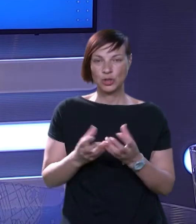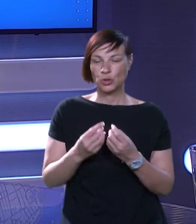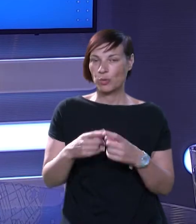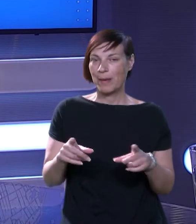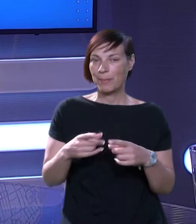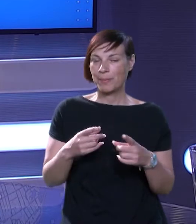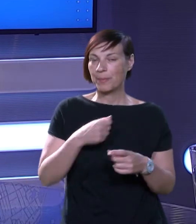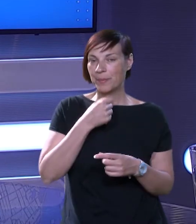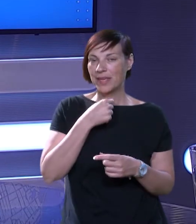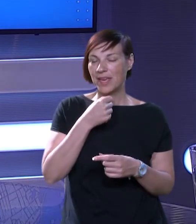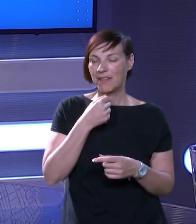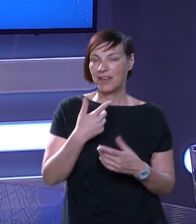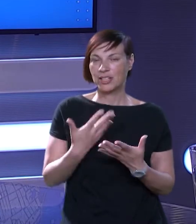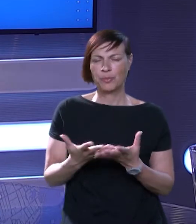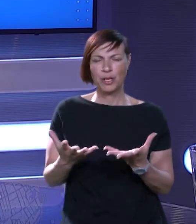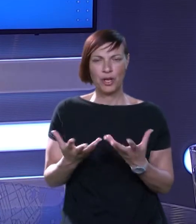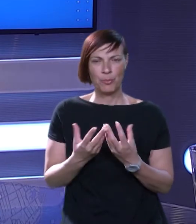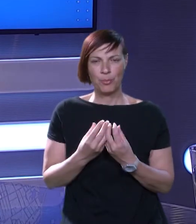skupa pjevali. To je bilo